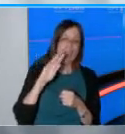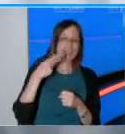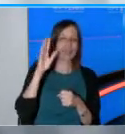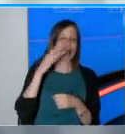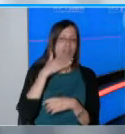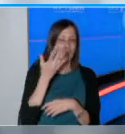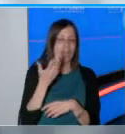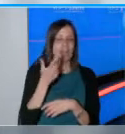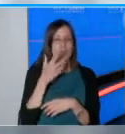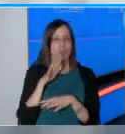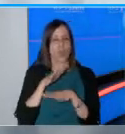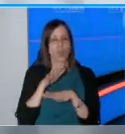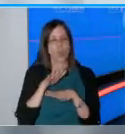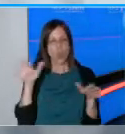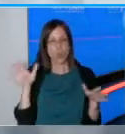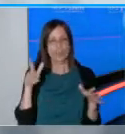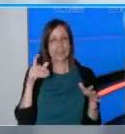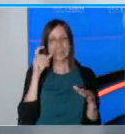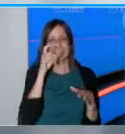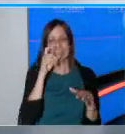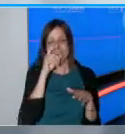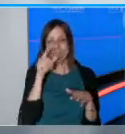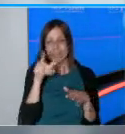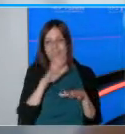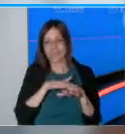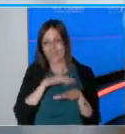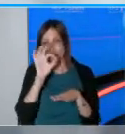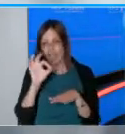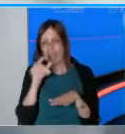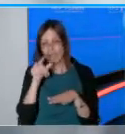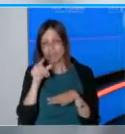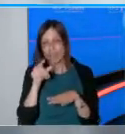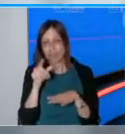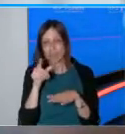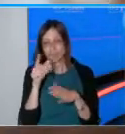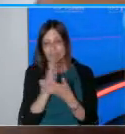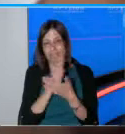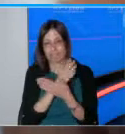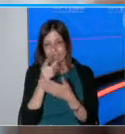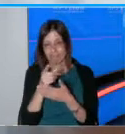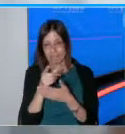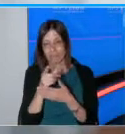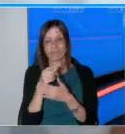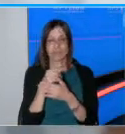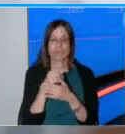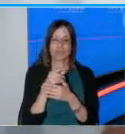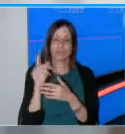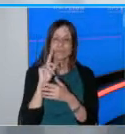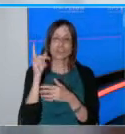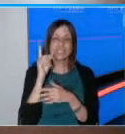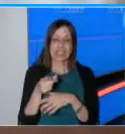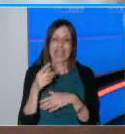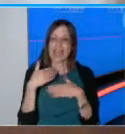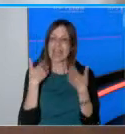ברמלה, בלוד, ביפו, זה התפקיד שלך. ושם אתה נכשלת. כי מי שצריך